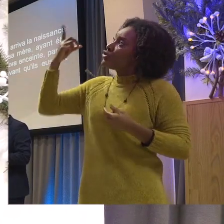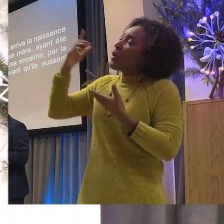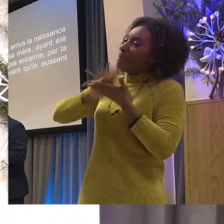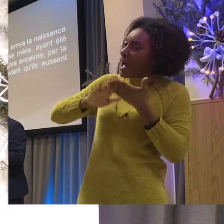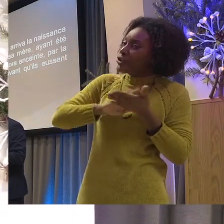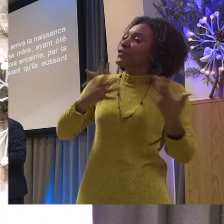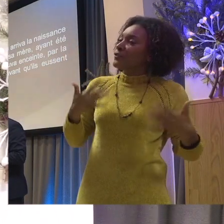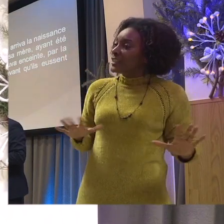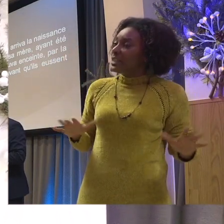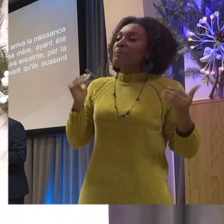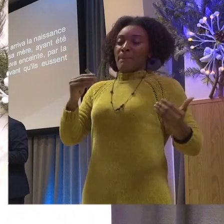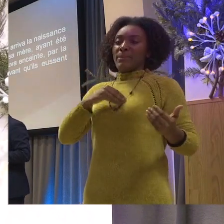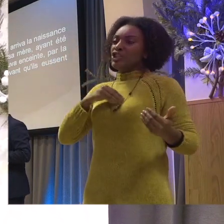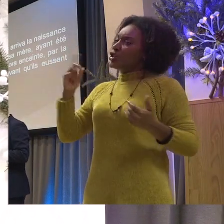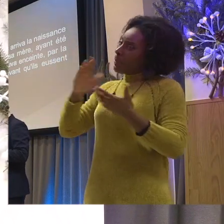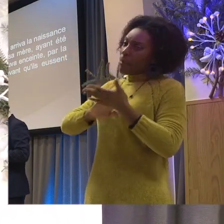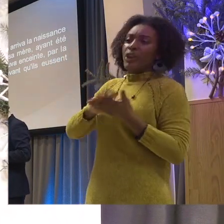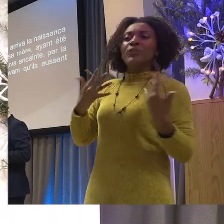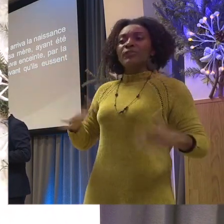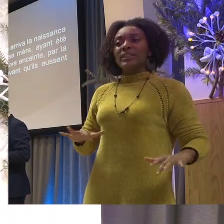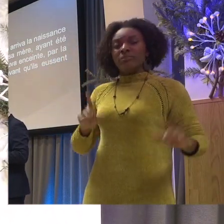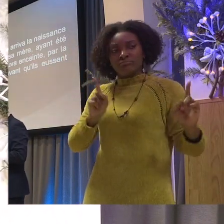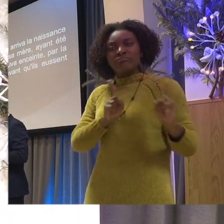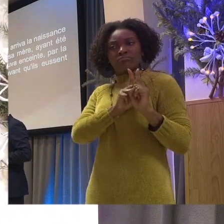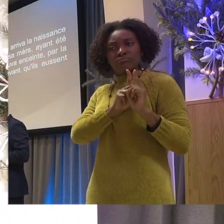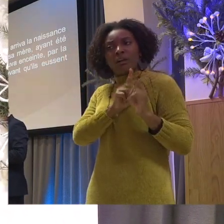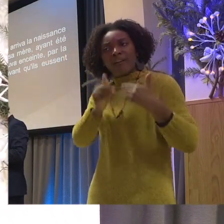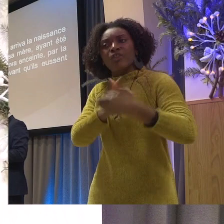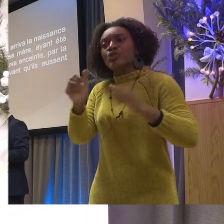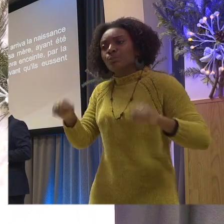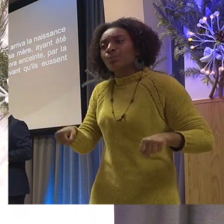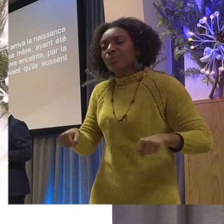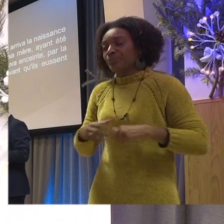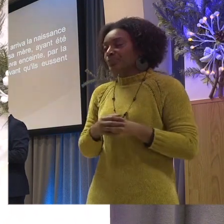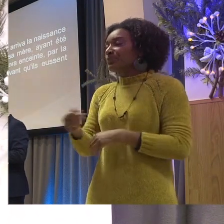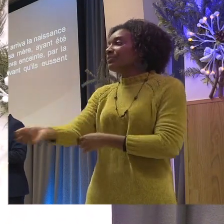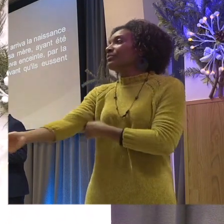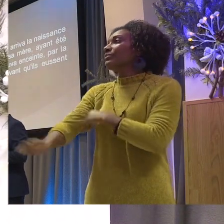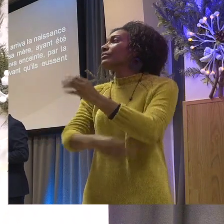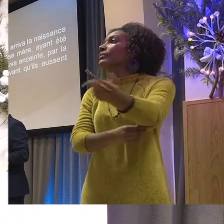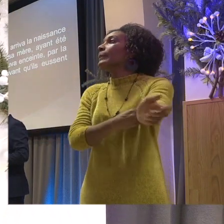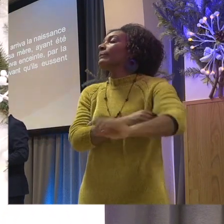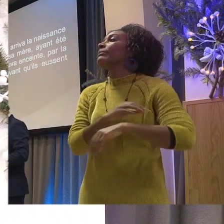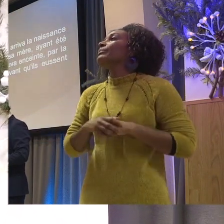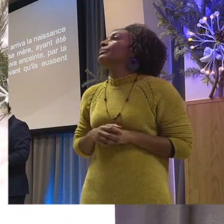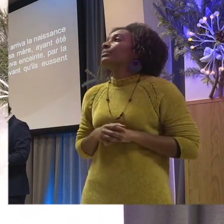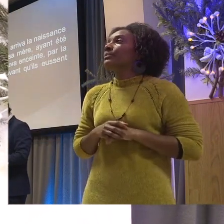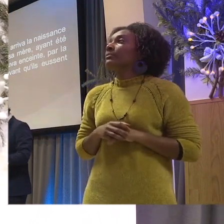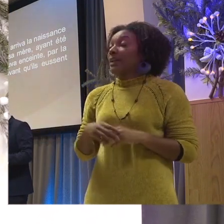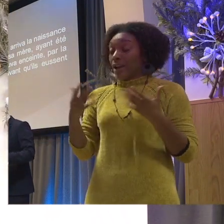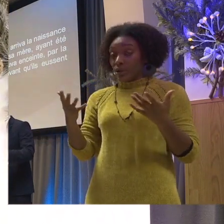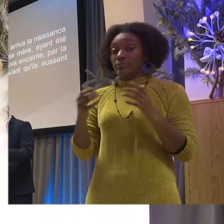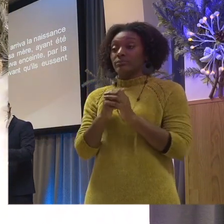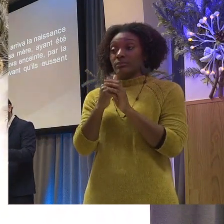sang de Jésus-Christ. Alléluia. Nous allons donc voir ensemble quelques textes dans la parole de Dieu qui parlent du vivre ensemble. Mais avant